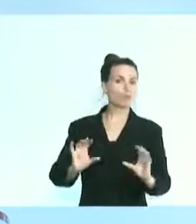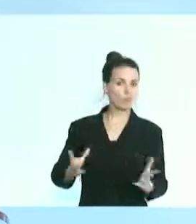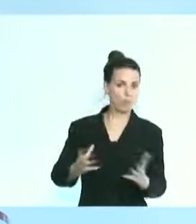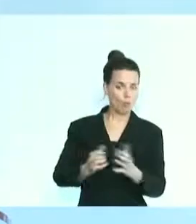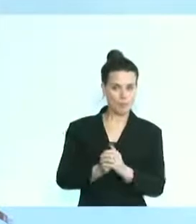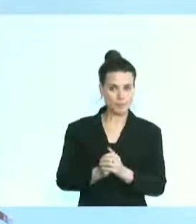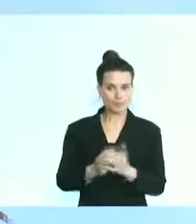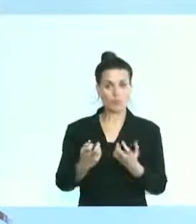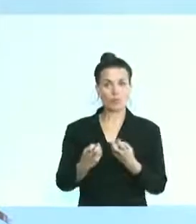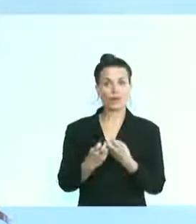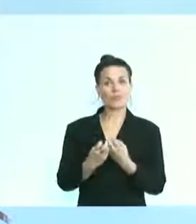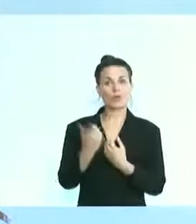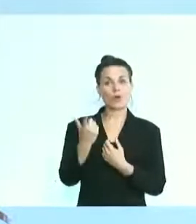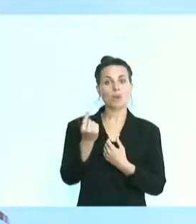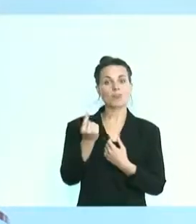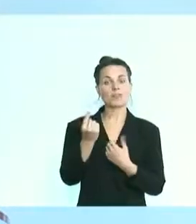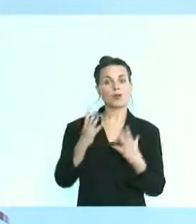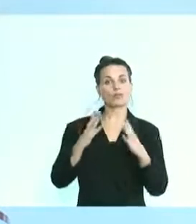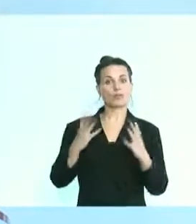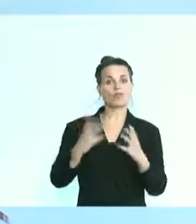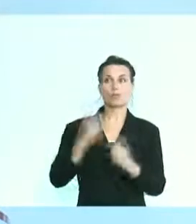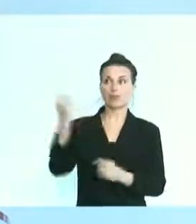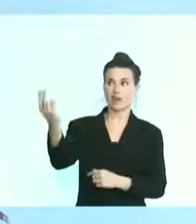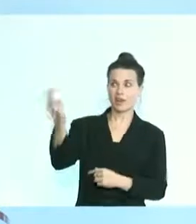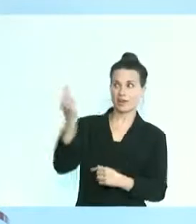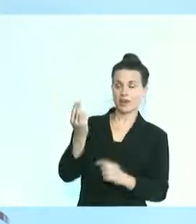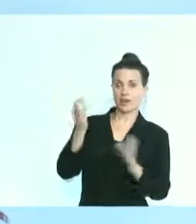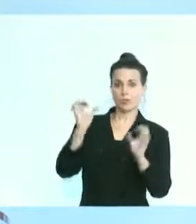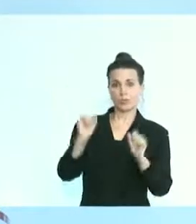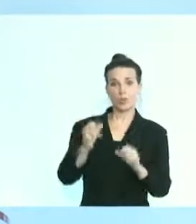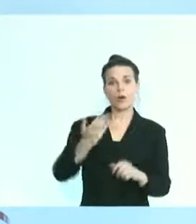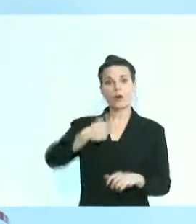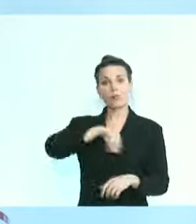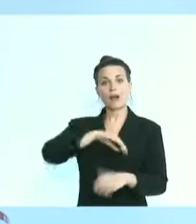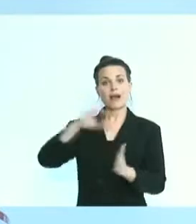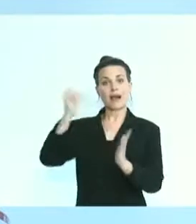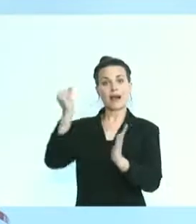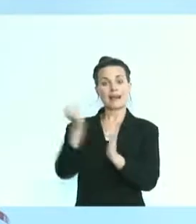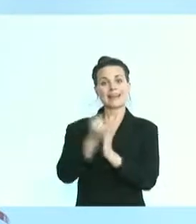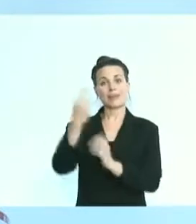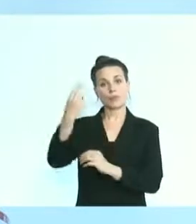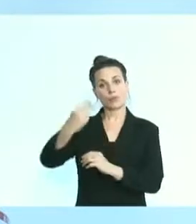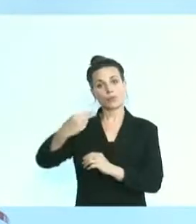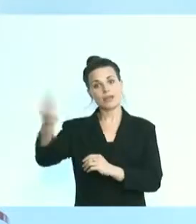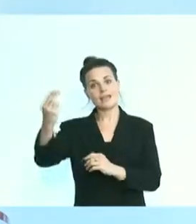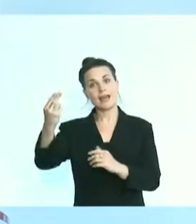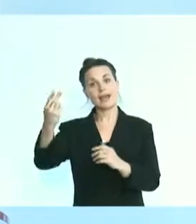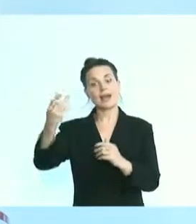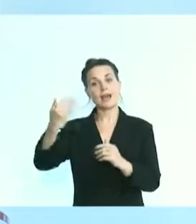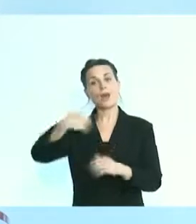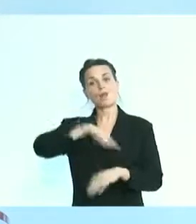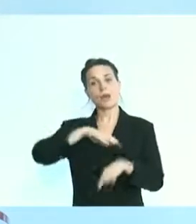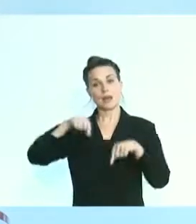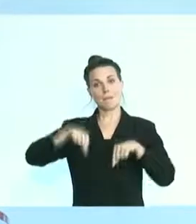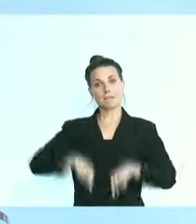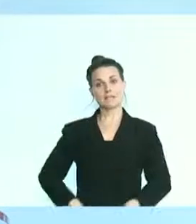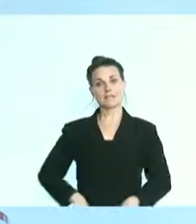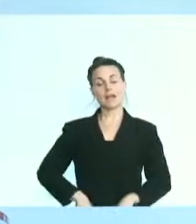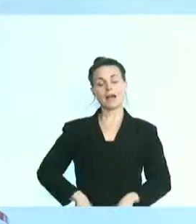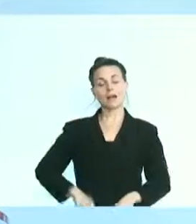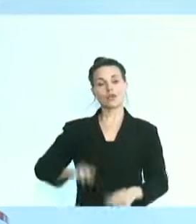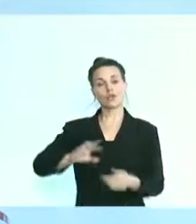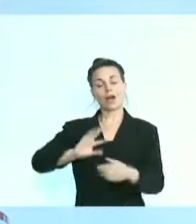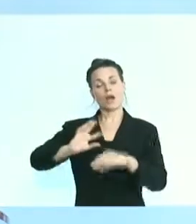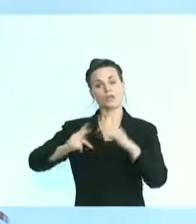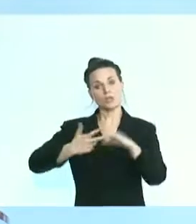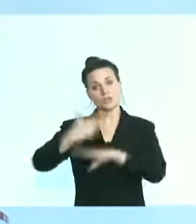d'un binôme de volontaires par le biais de l'agrément national du ministère de la Transition écologique et solidaire. Donc vous voyez, voilà,